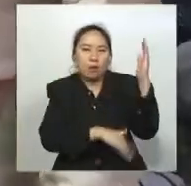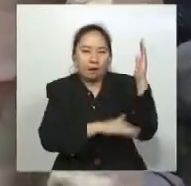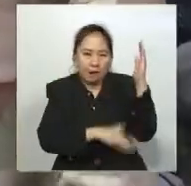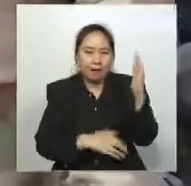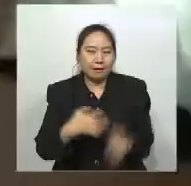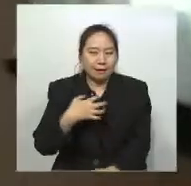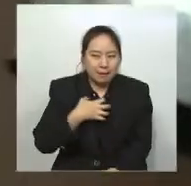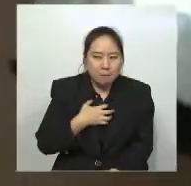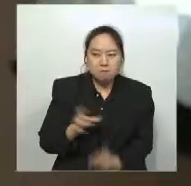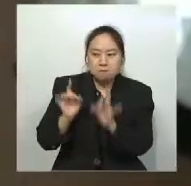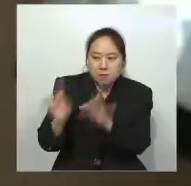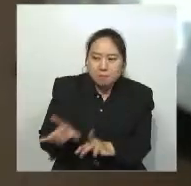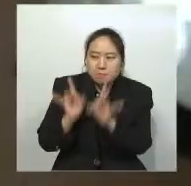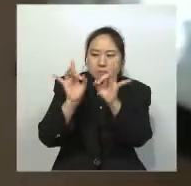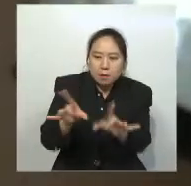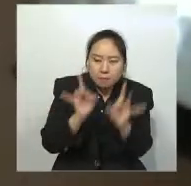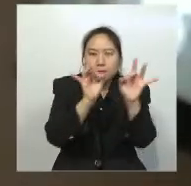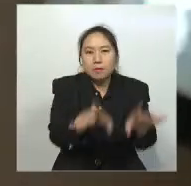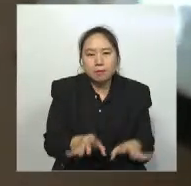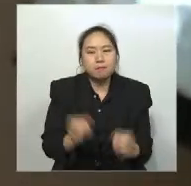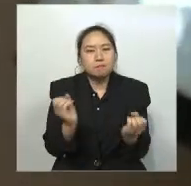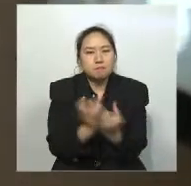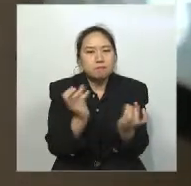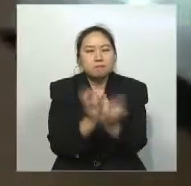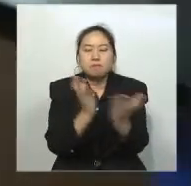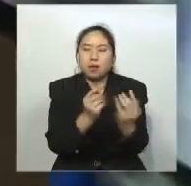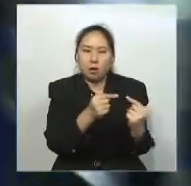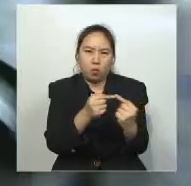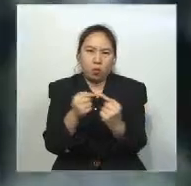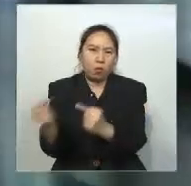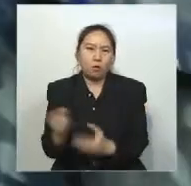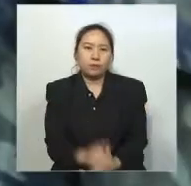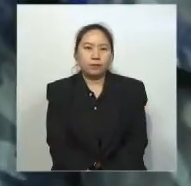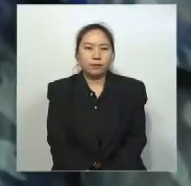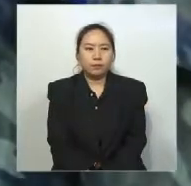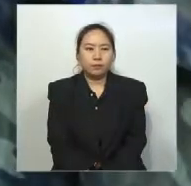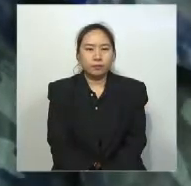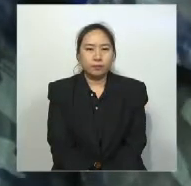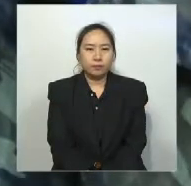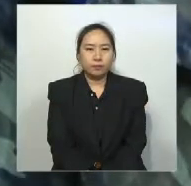ที่ที่ต้องการก่อกวนสร้างสถานการณ์ให้เกิดขึ้นอย่างต่อเนื่องค่ะ